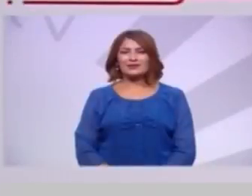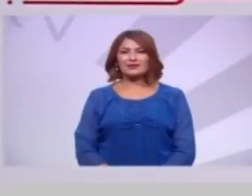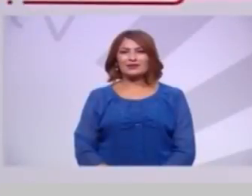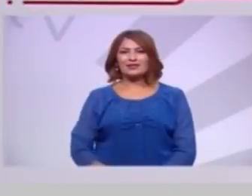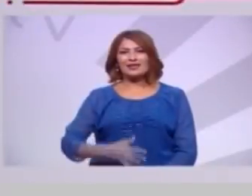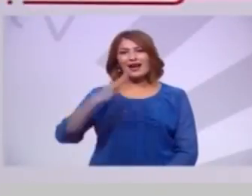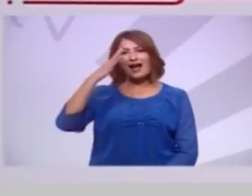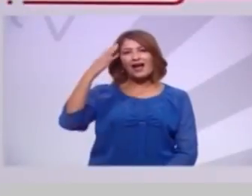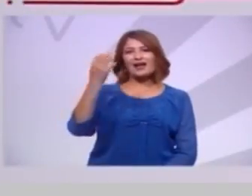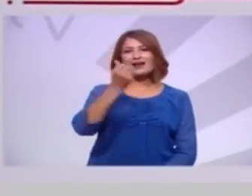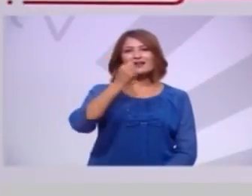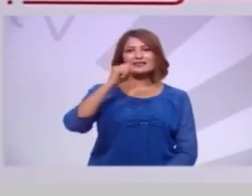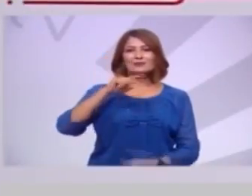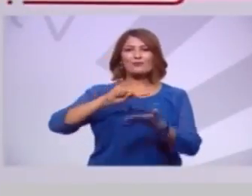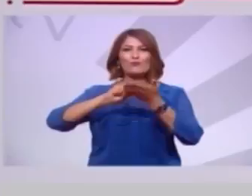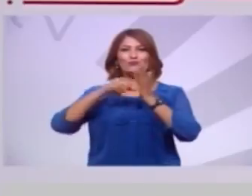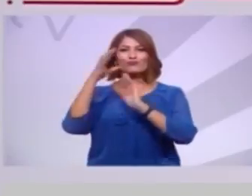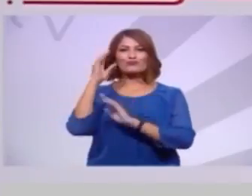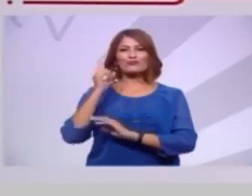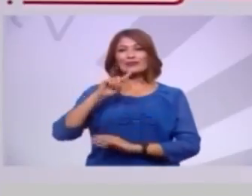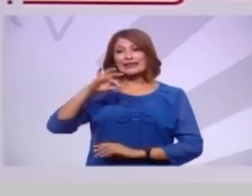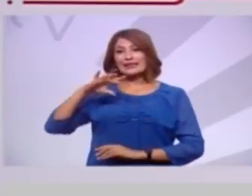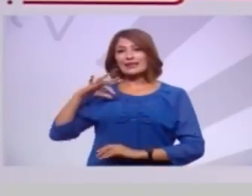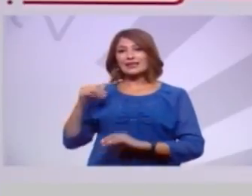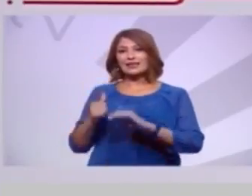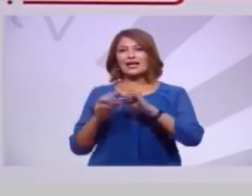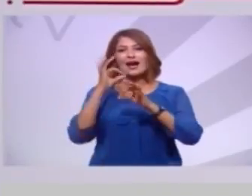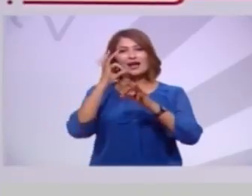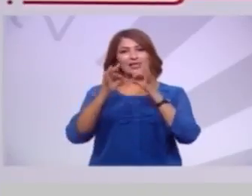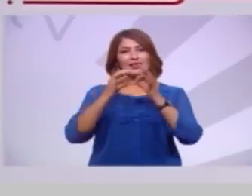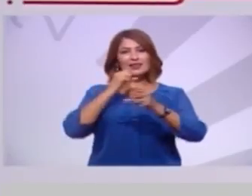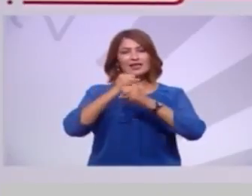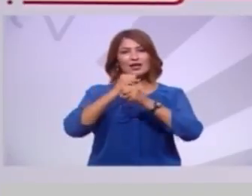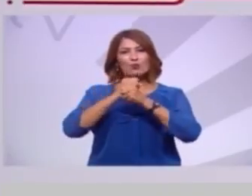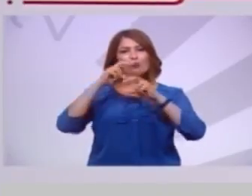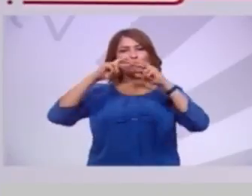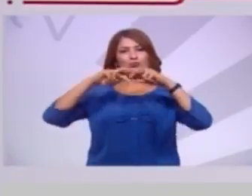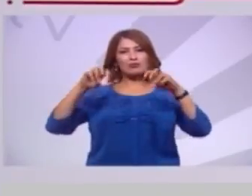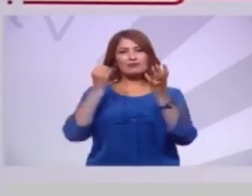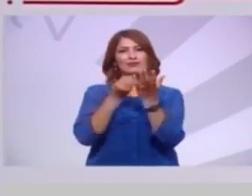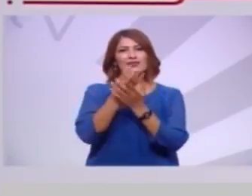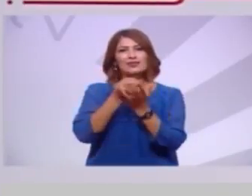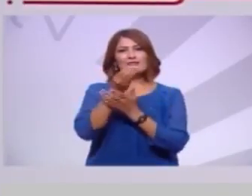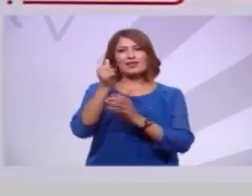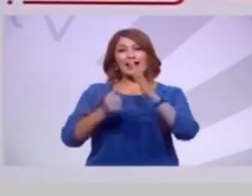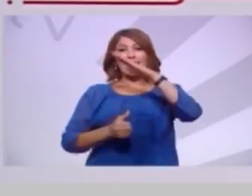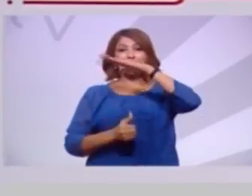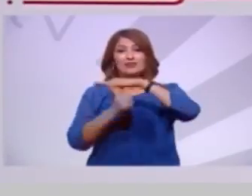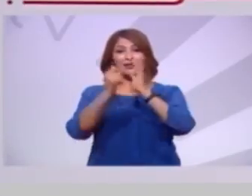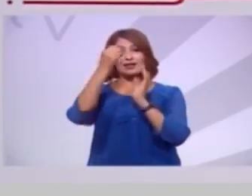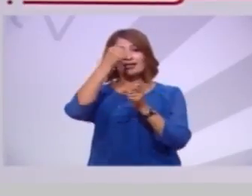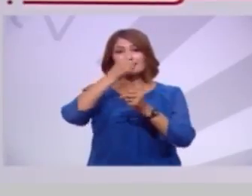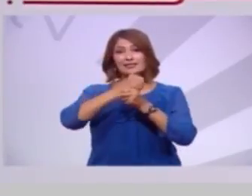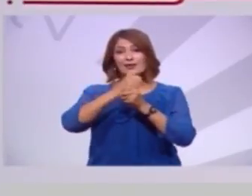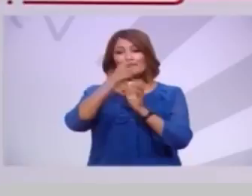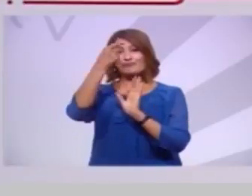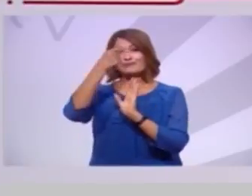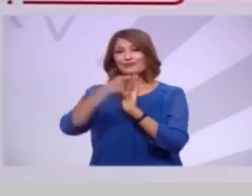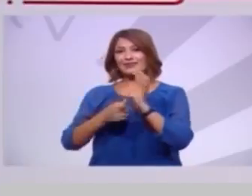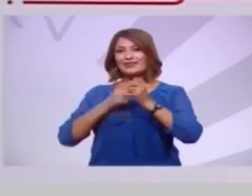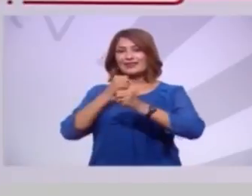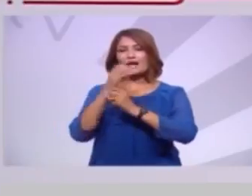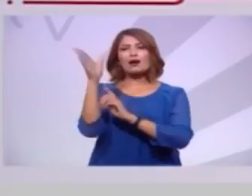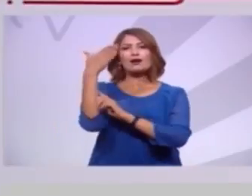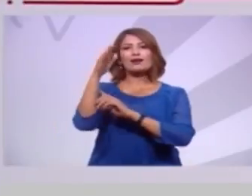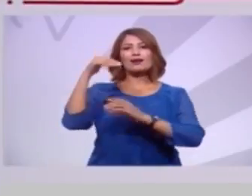انسا لكن انا ايمن بن علي المهندس في الاحصاء تحليل معلومات رئيس قائمه امل واعمال المستقله لم ترشحه